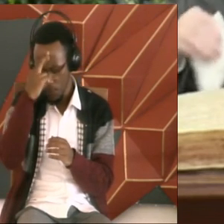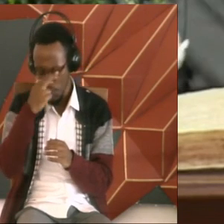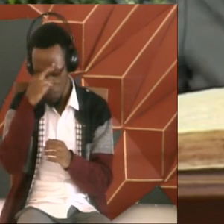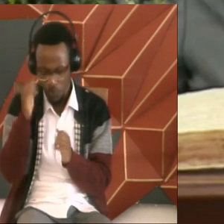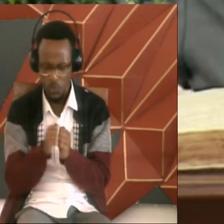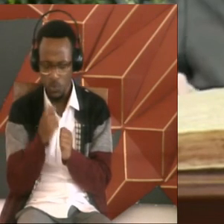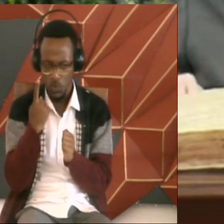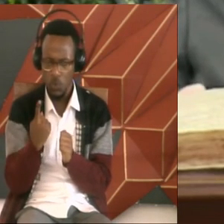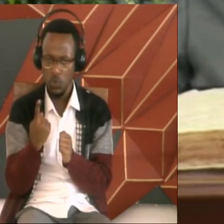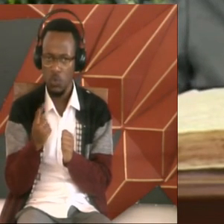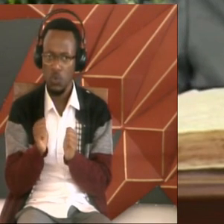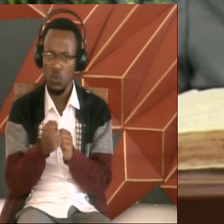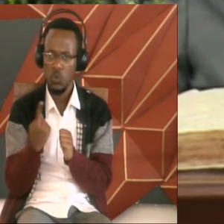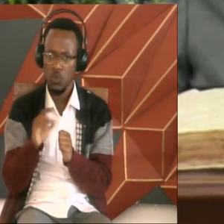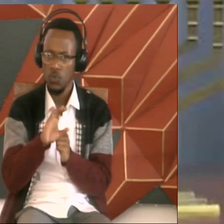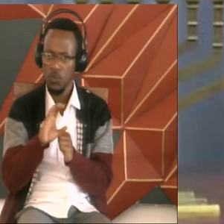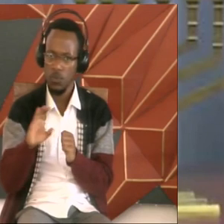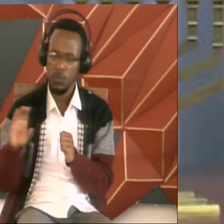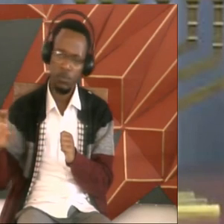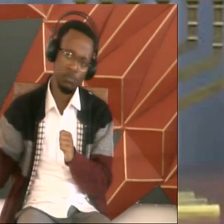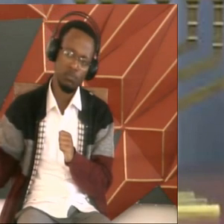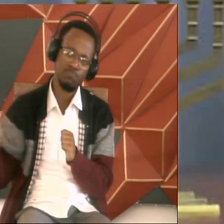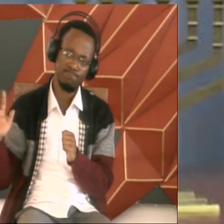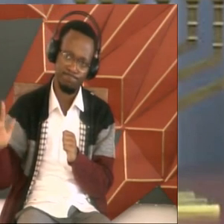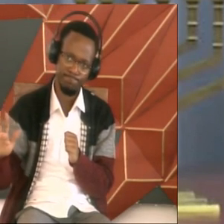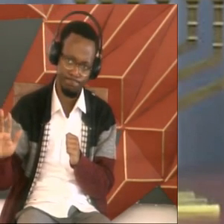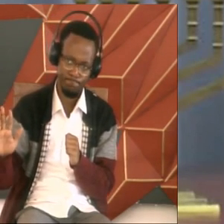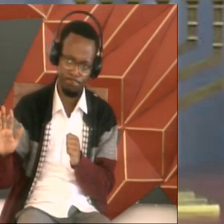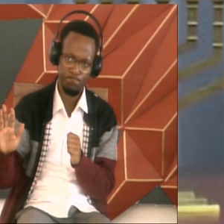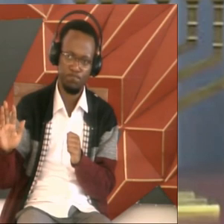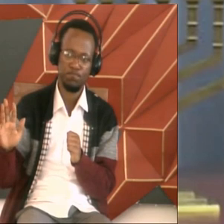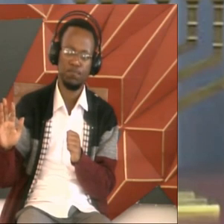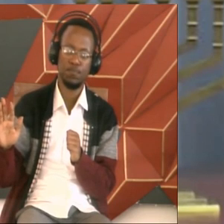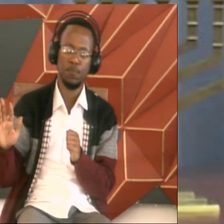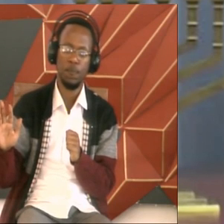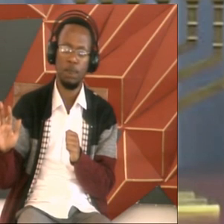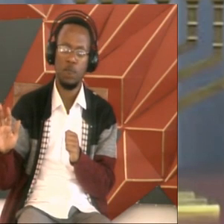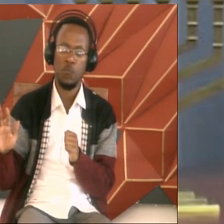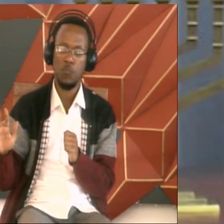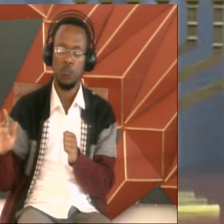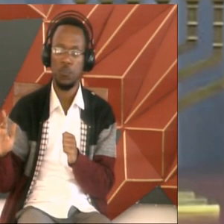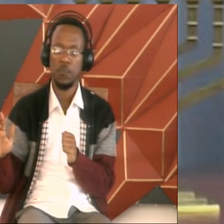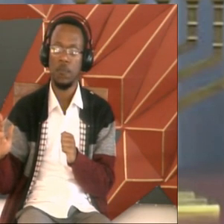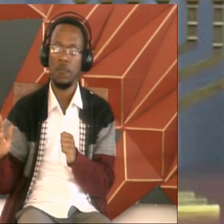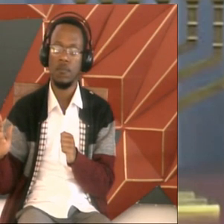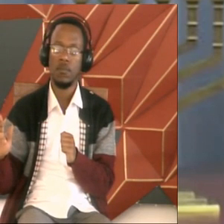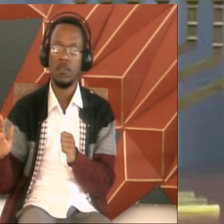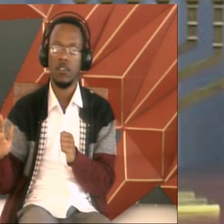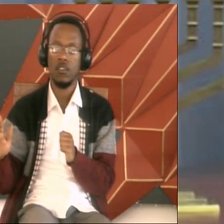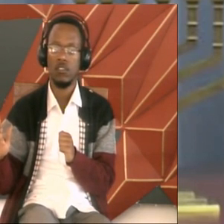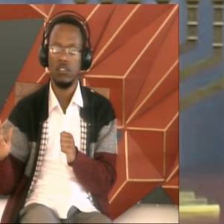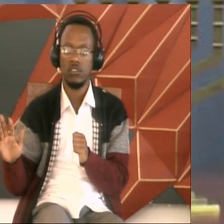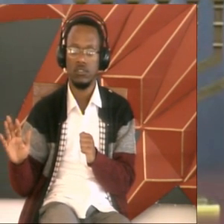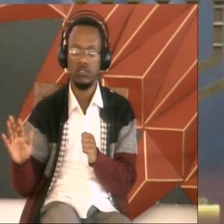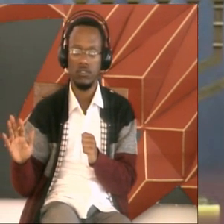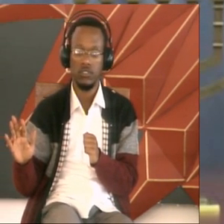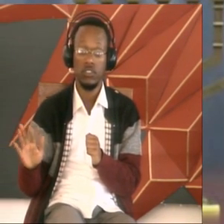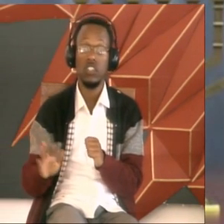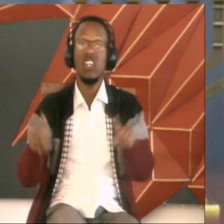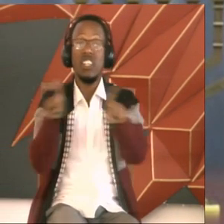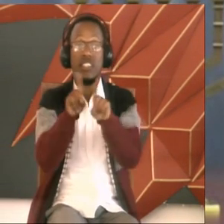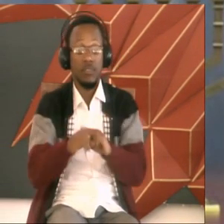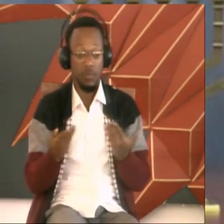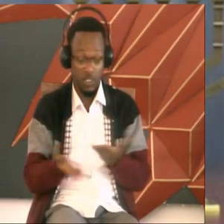umurongo wa gatanu. Baroma 11 umurongo wa gatanu. De même maintenant aussi en notre temps.